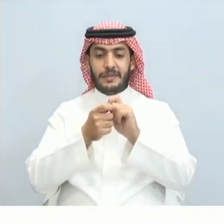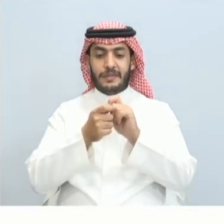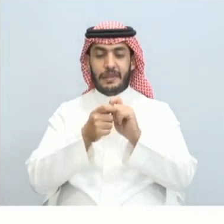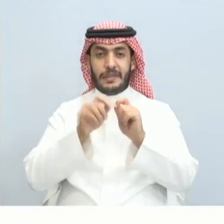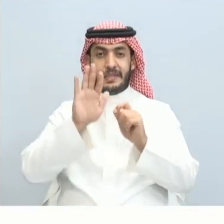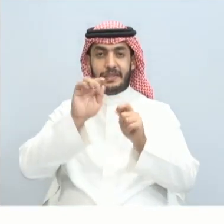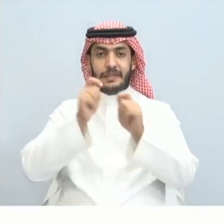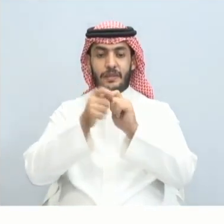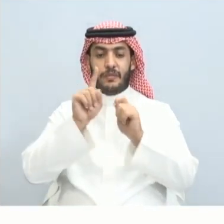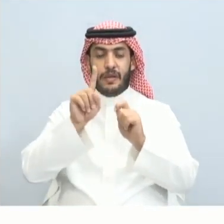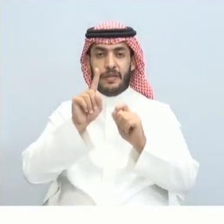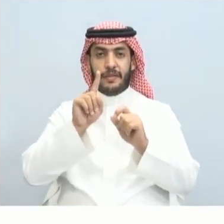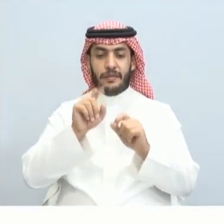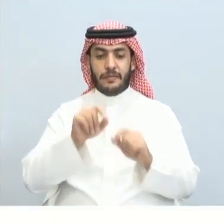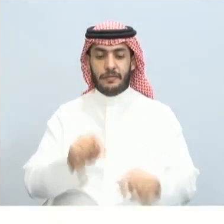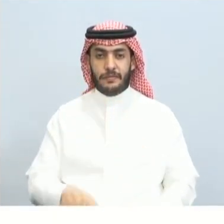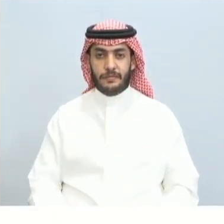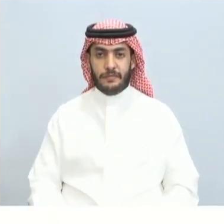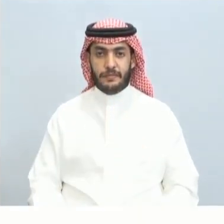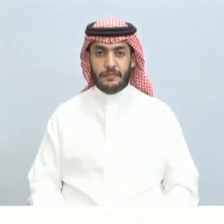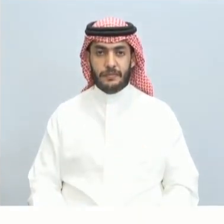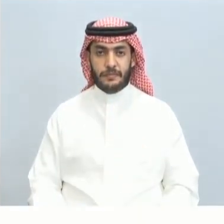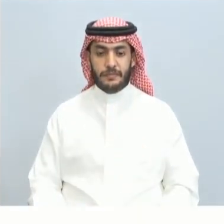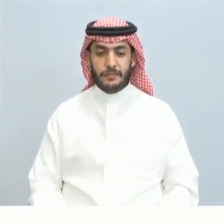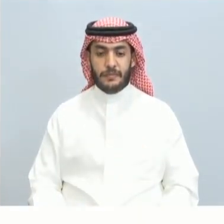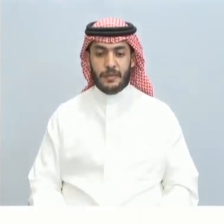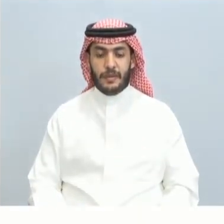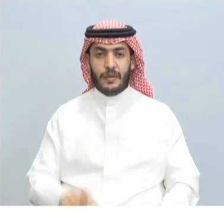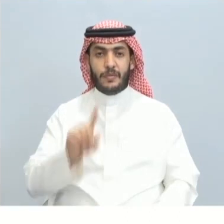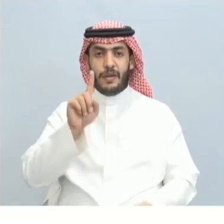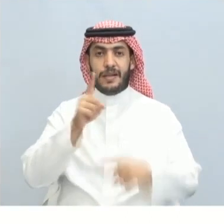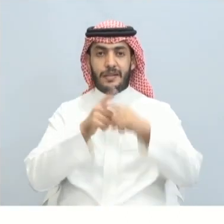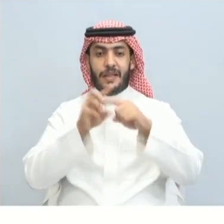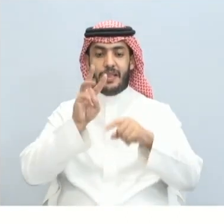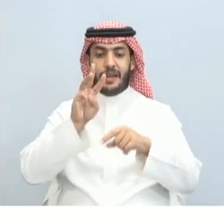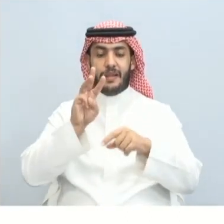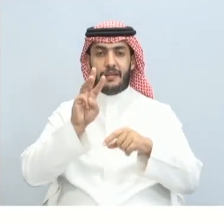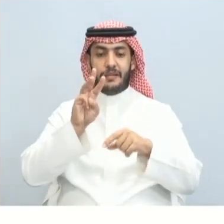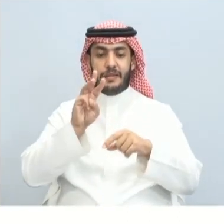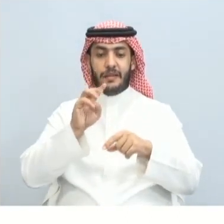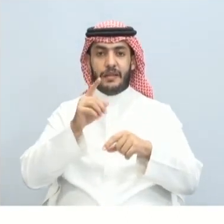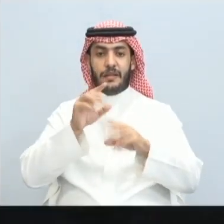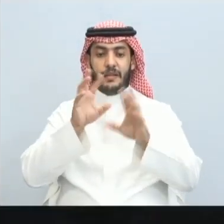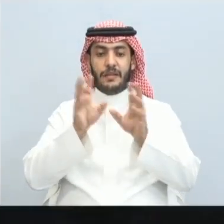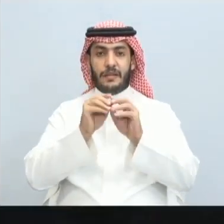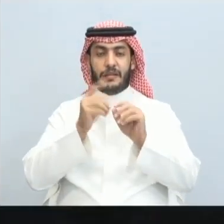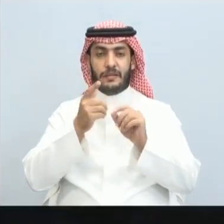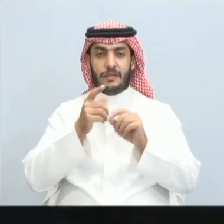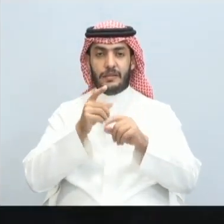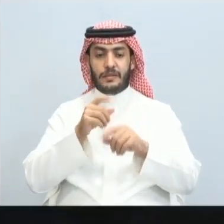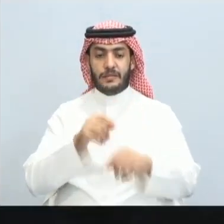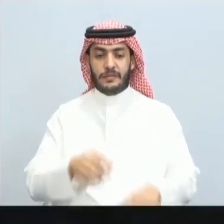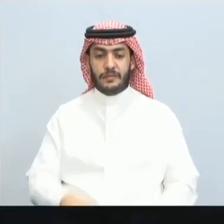العدد واحد تصبح ماذا نعم تصبح واحد زائد ثلاثه واحد زائد ثلاثه ما هو حاصل جمعها